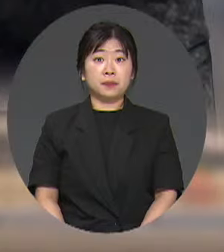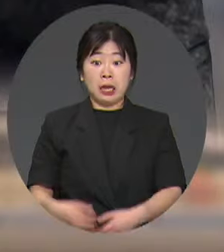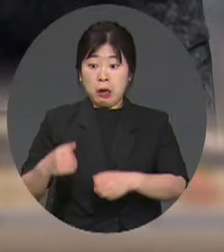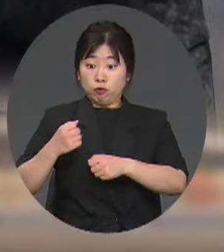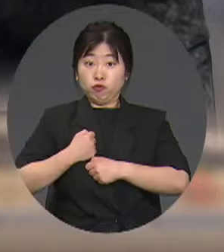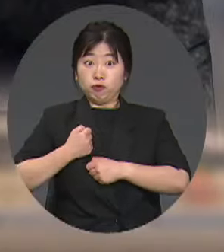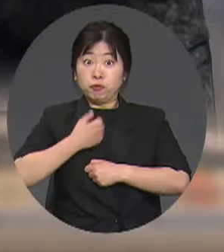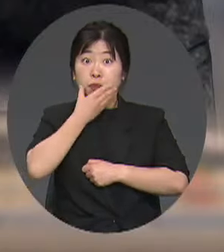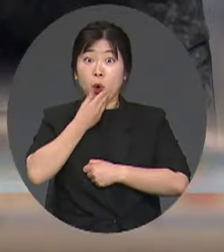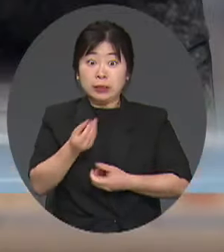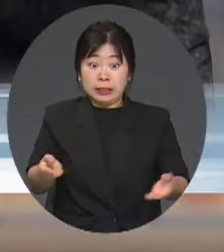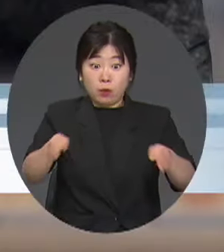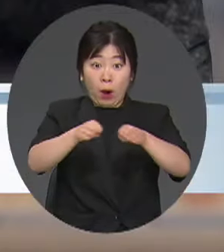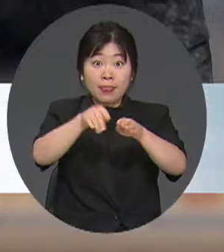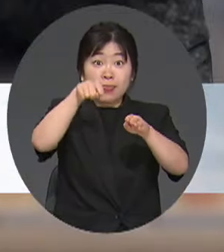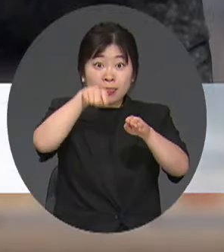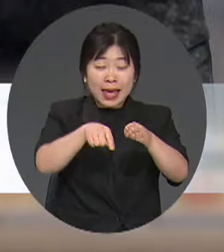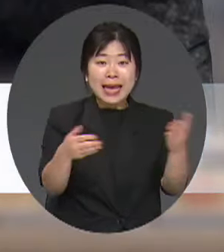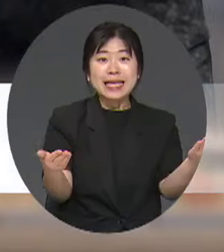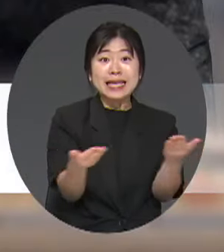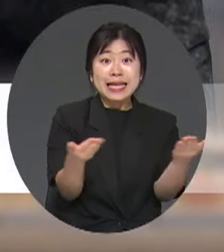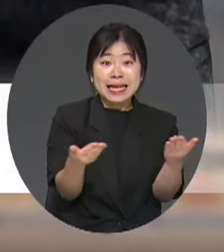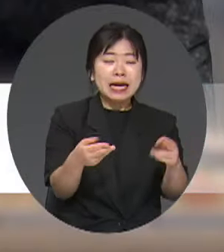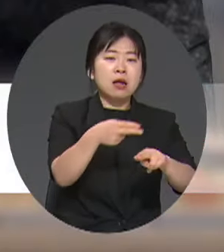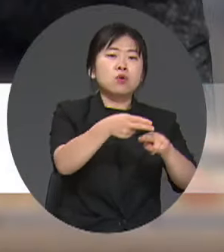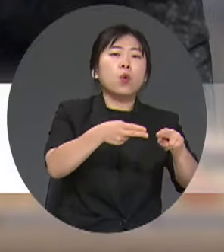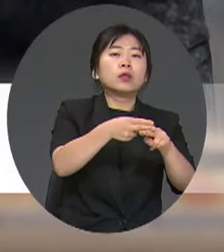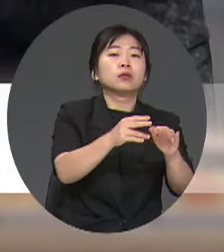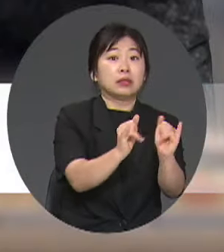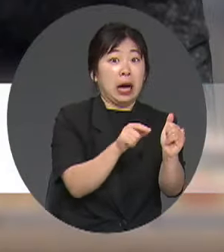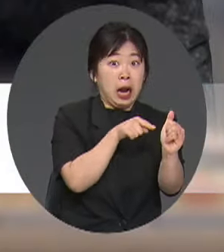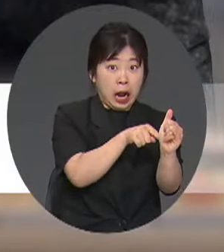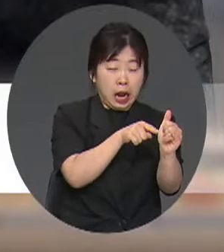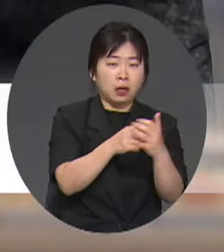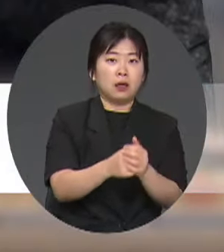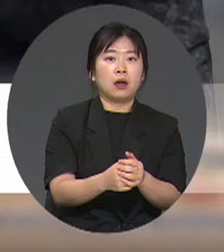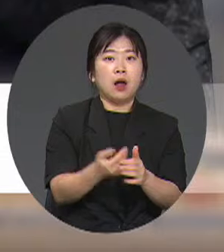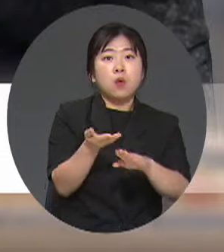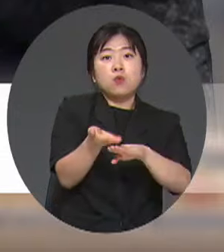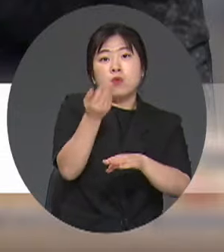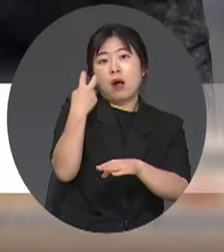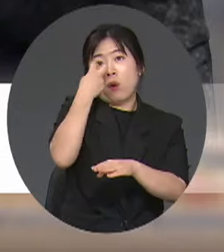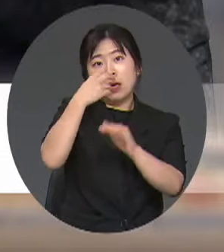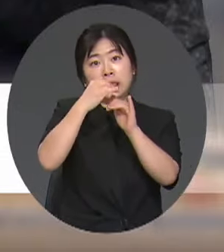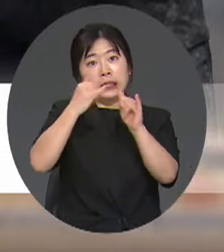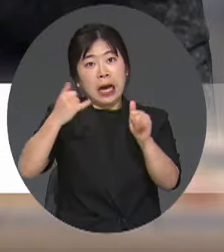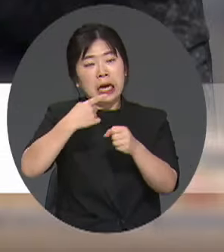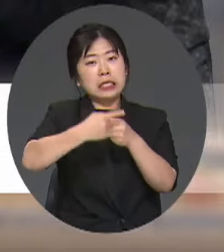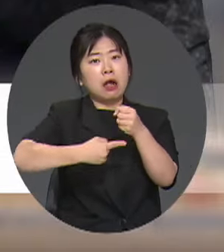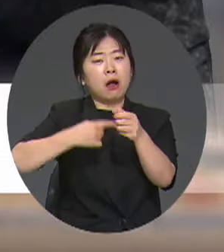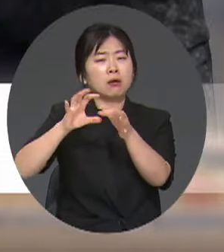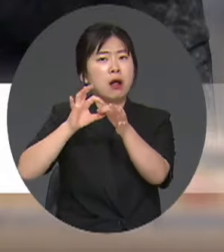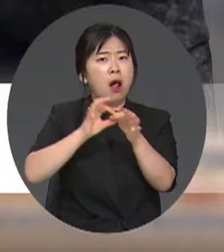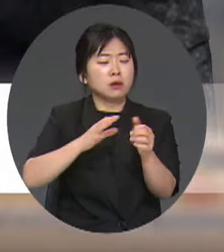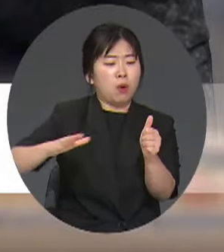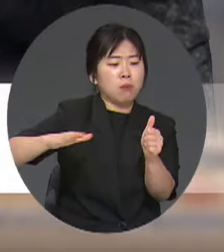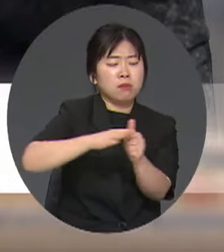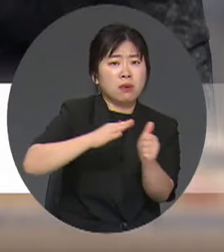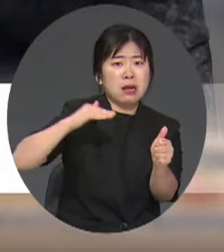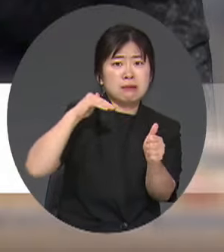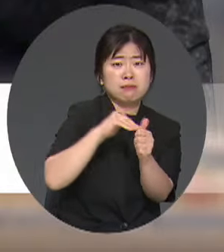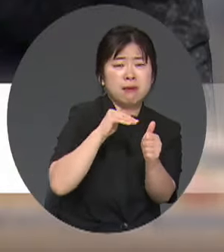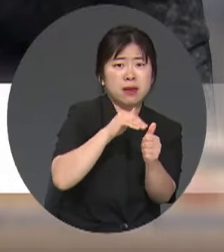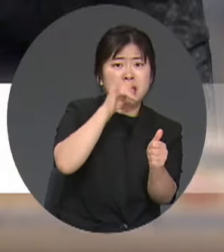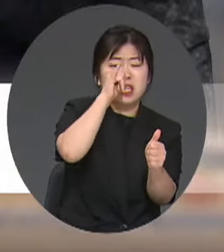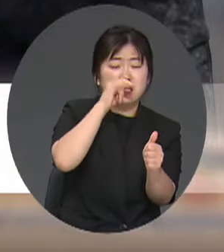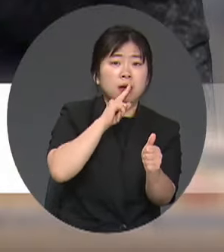군 복지회관에서 일하는 한 조리원이 관리관들에게 1년 가까이 괴롭힘을 당했다는 주장이 나왔습니다. 이 조리원은